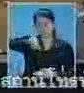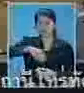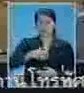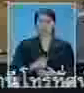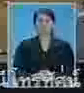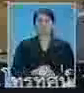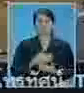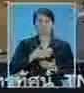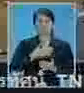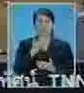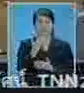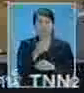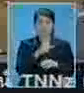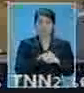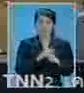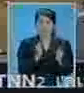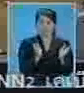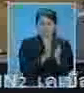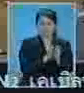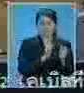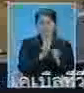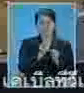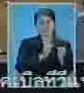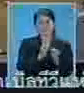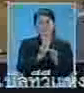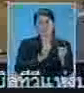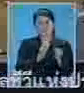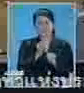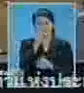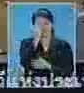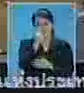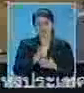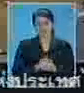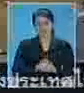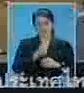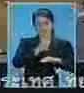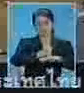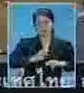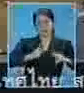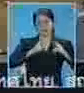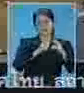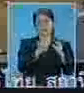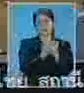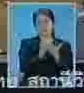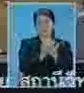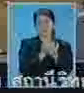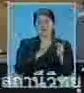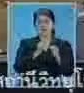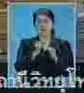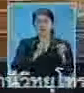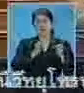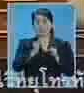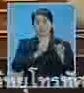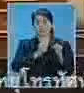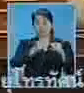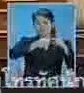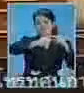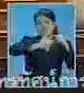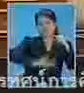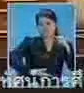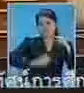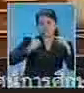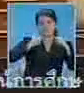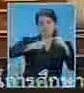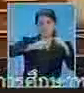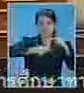มขอใช้เวลาสั้นๆนะครับนิดเดียวเพราะว่าท่านพิธีกรก็ตอบไปในรายละเอียดเกือบทุกประเด็น